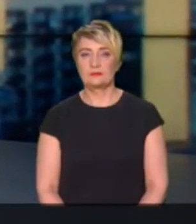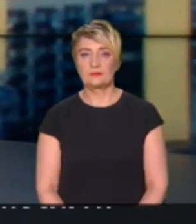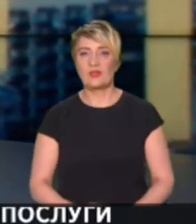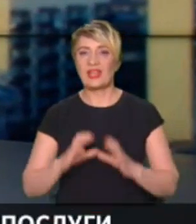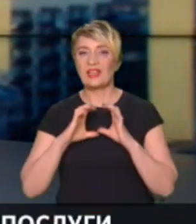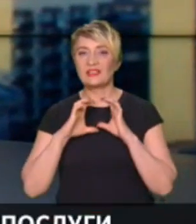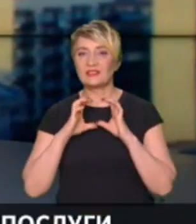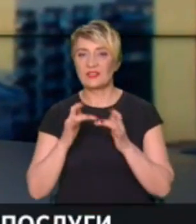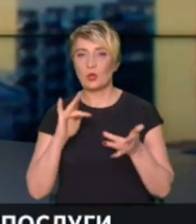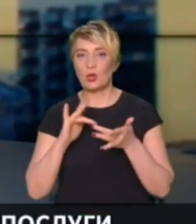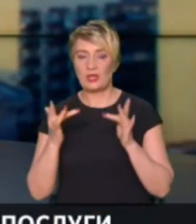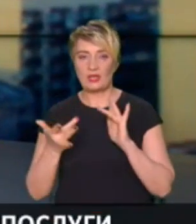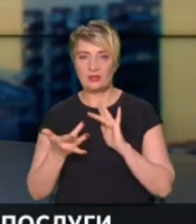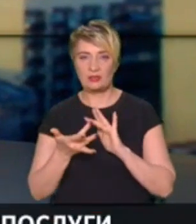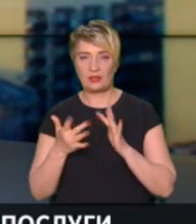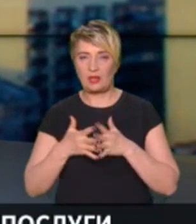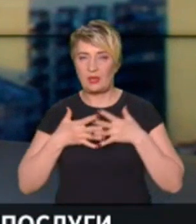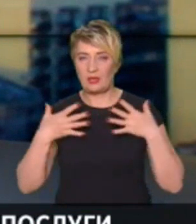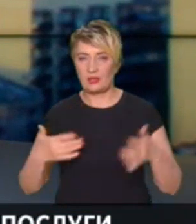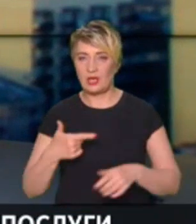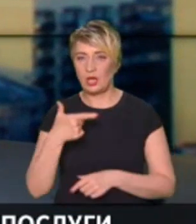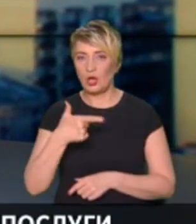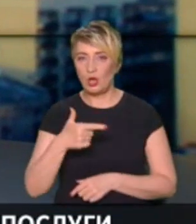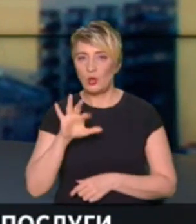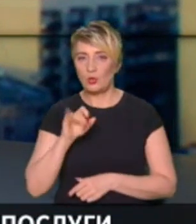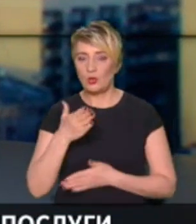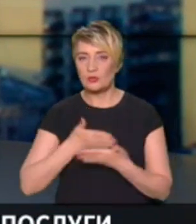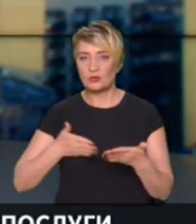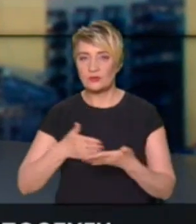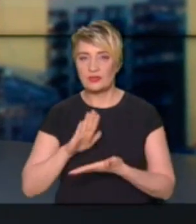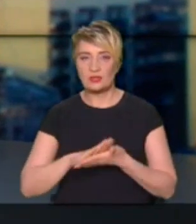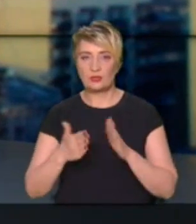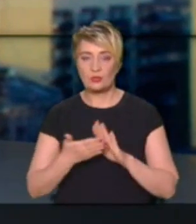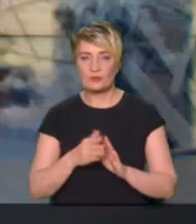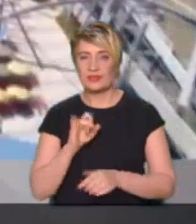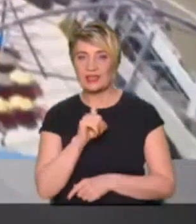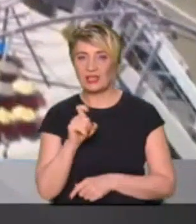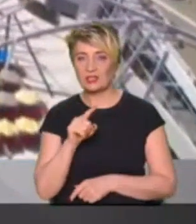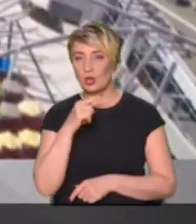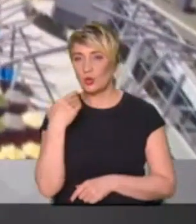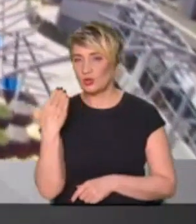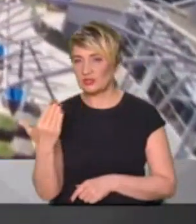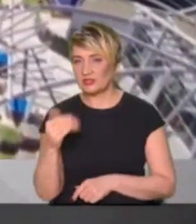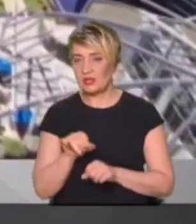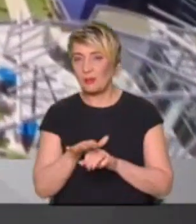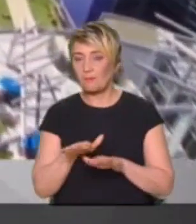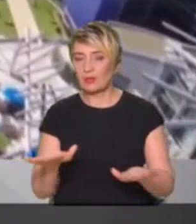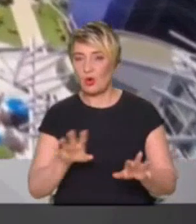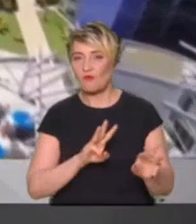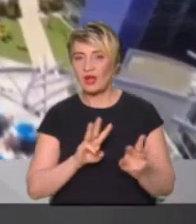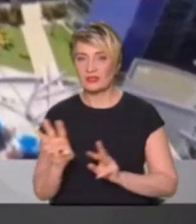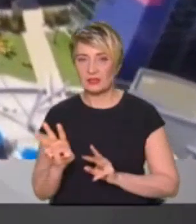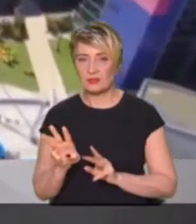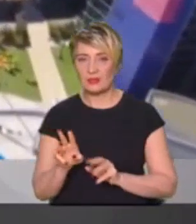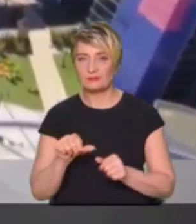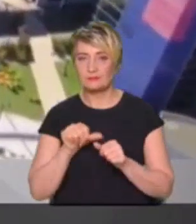Світовий інтернет-гігант Google почав розривати договори із російськими провайдерами. Про це повідомляє РБК. Йдеться,